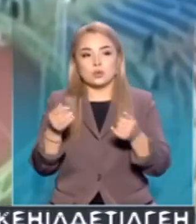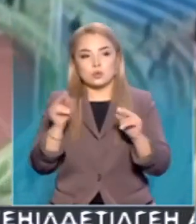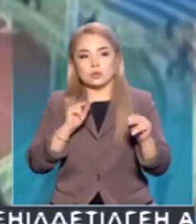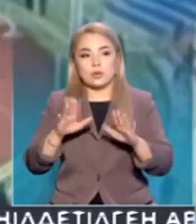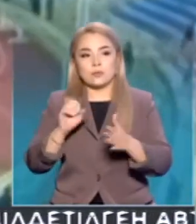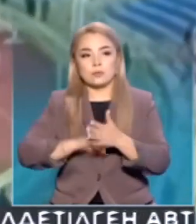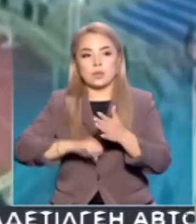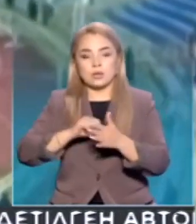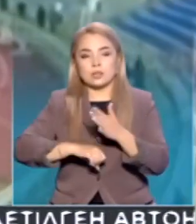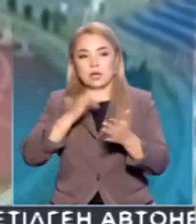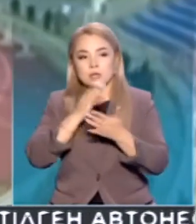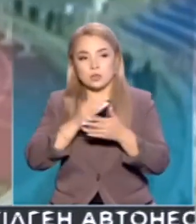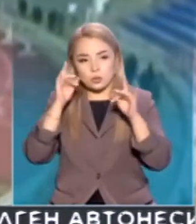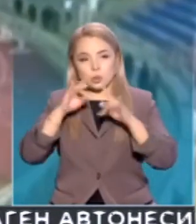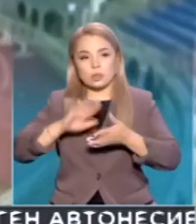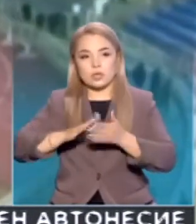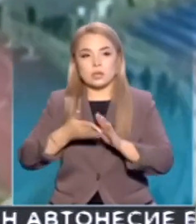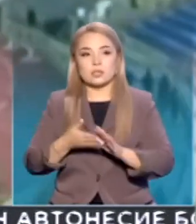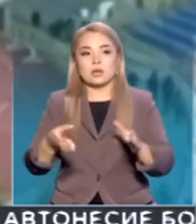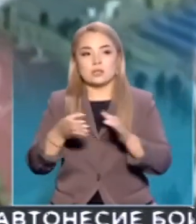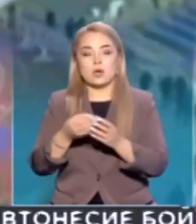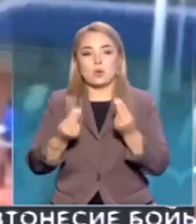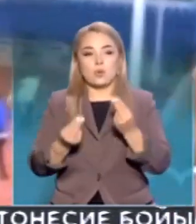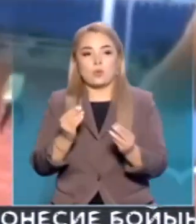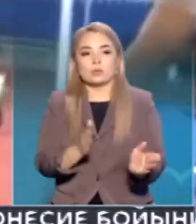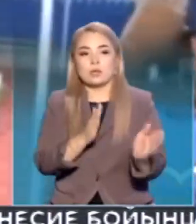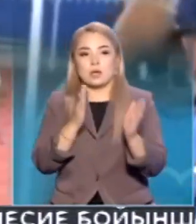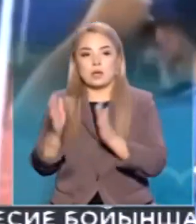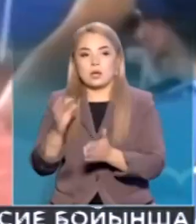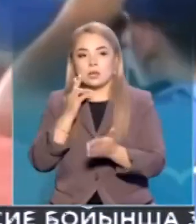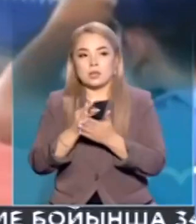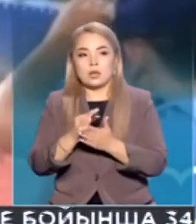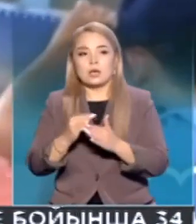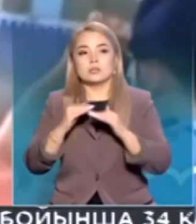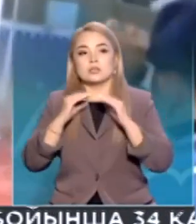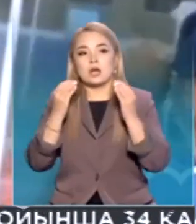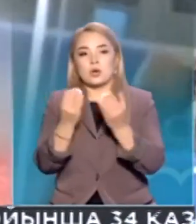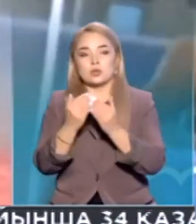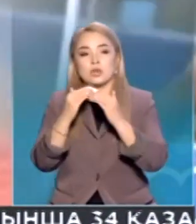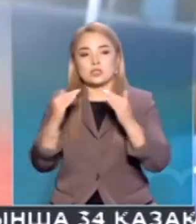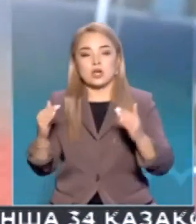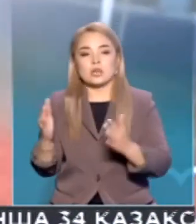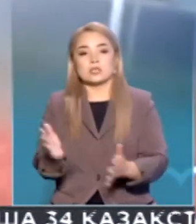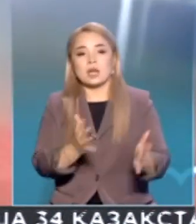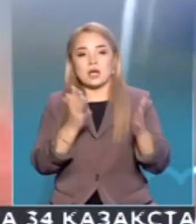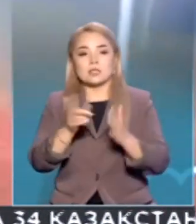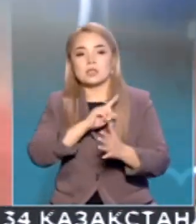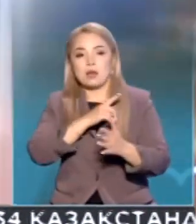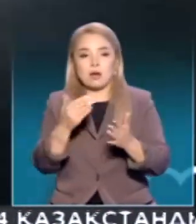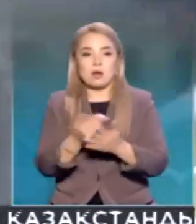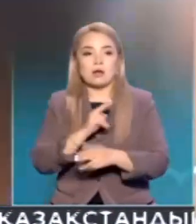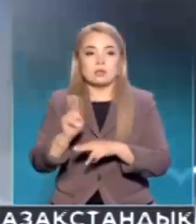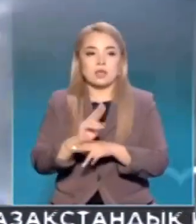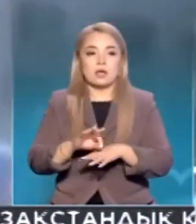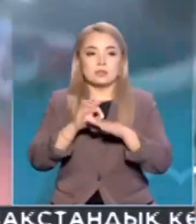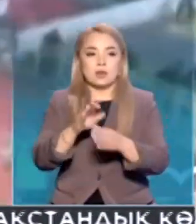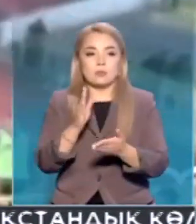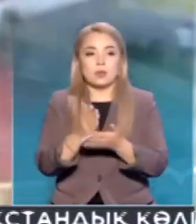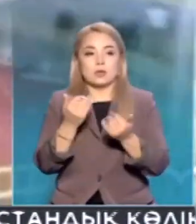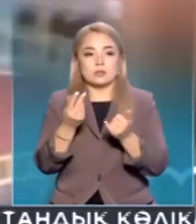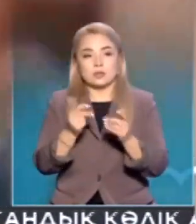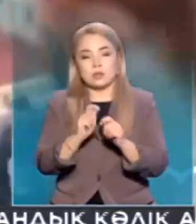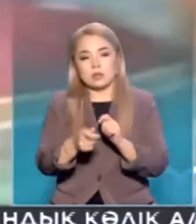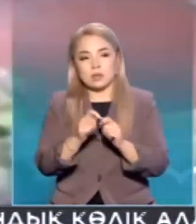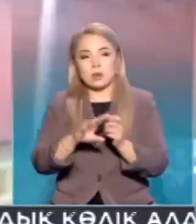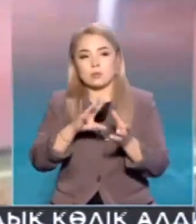жағдайға байланысты төреші шешім қабылдап ойынды кейінге қалдырды. Стадионның шатыры бұған дейін де жел көтеріп қайта жаңартылған болатын. Оған қазынаның